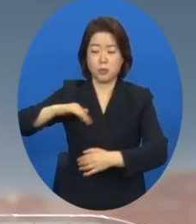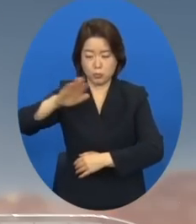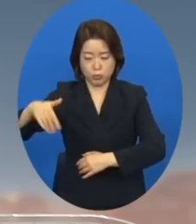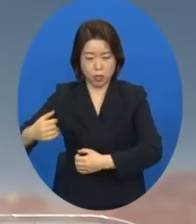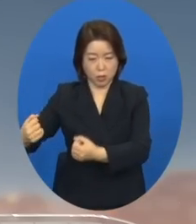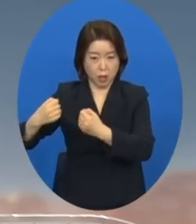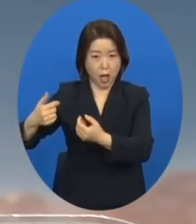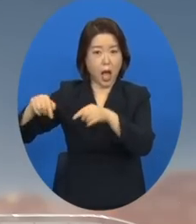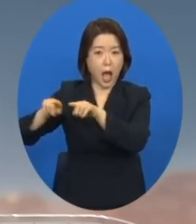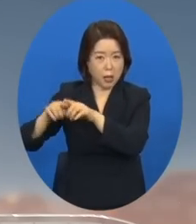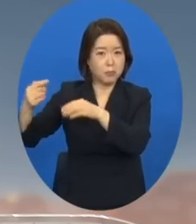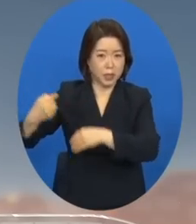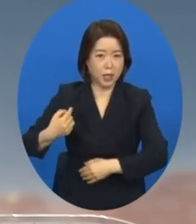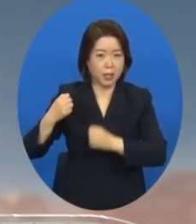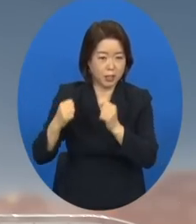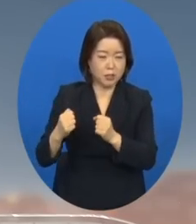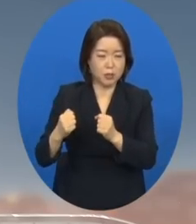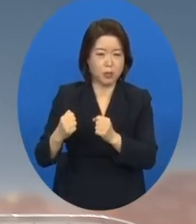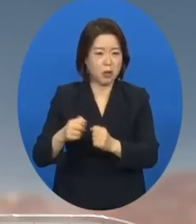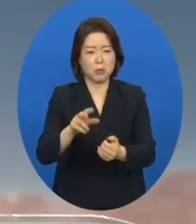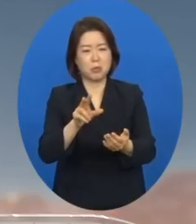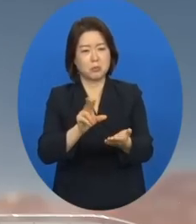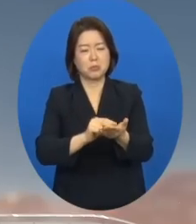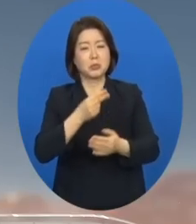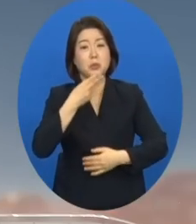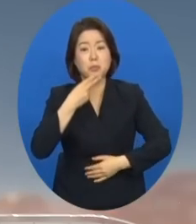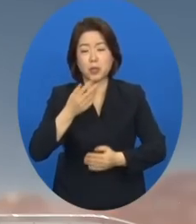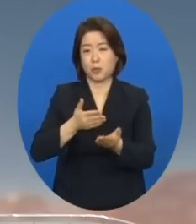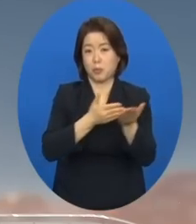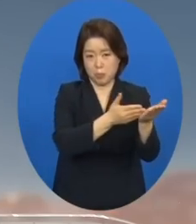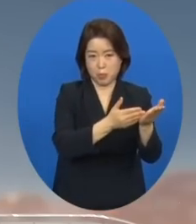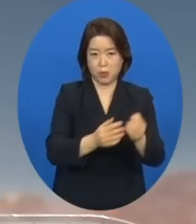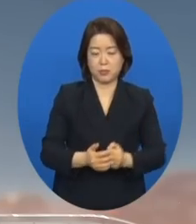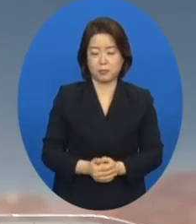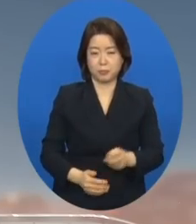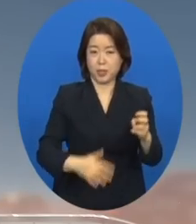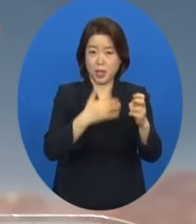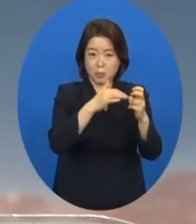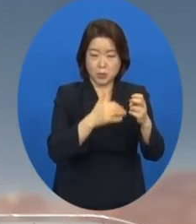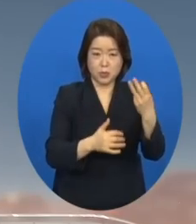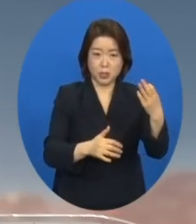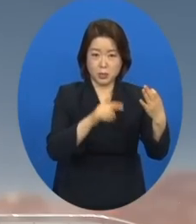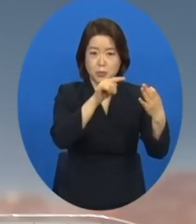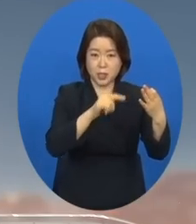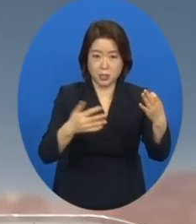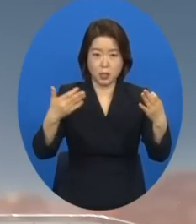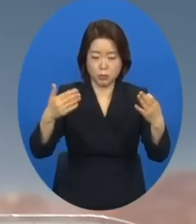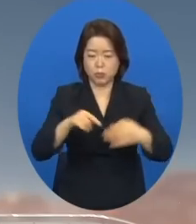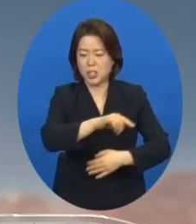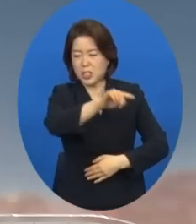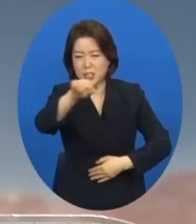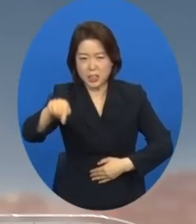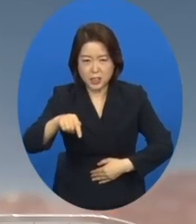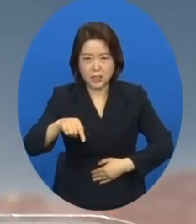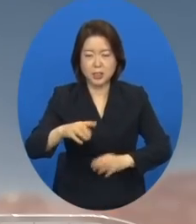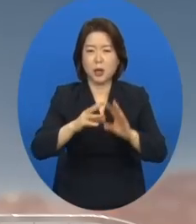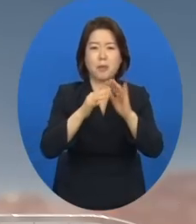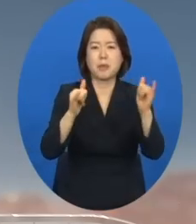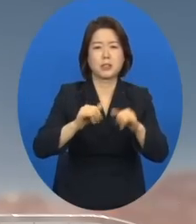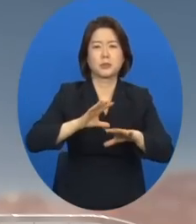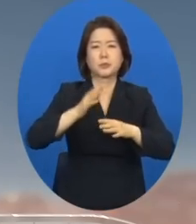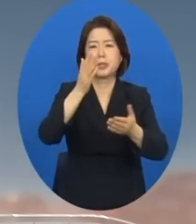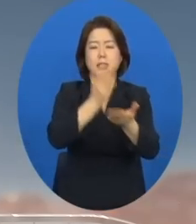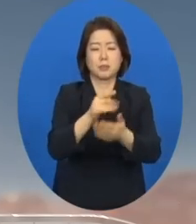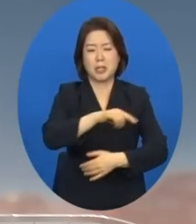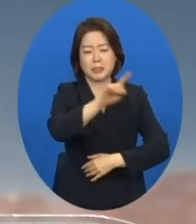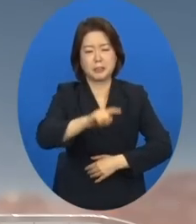때문에 문제가 되지 않습니다라는 버그를 하죠 민수기 14장 9절 말씀에 여러분은 그 땅 백성을 두려워하지 마십시오 그들은 우리의 밥입니다